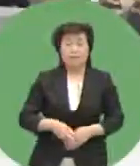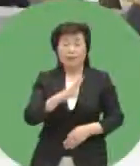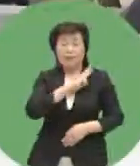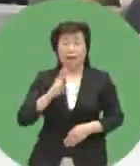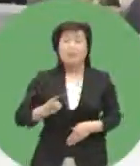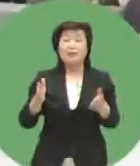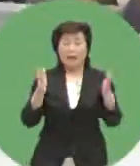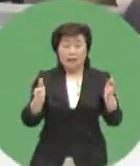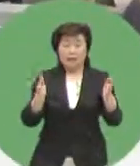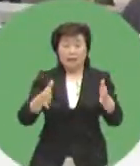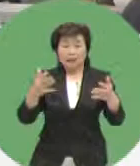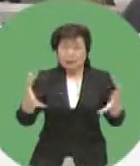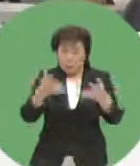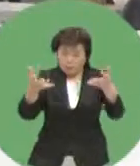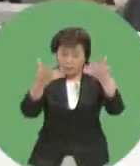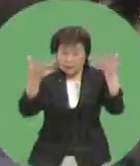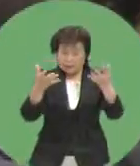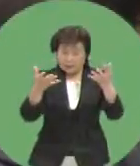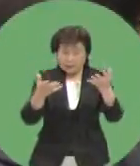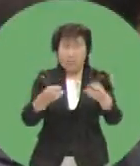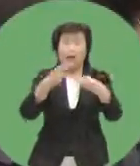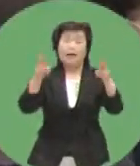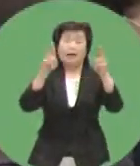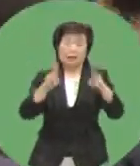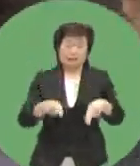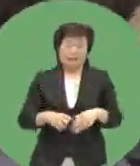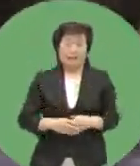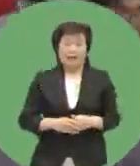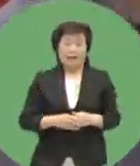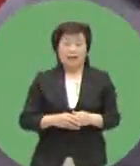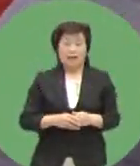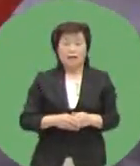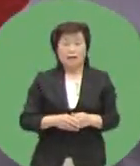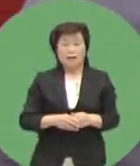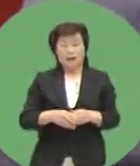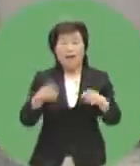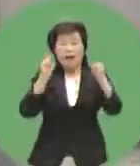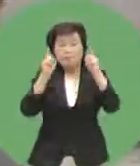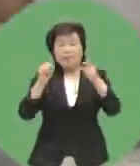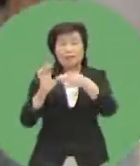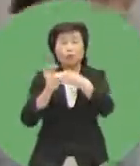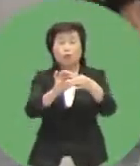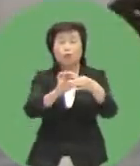3日間にわたって盛り上がった花春フェスタ、このようなイベントを通